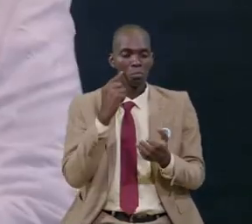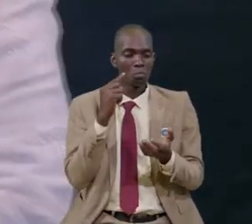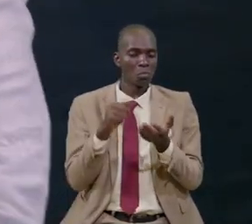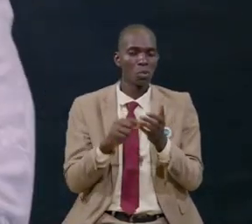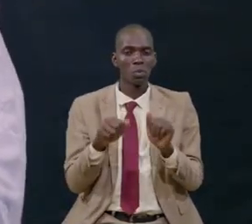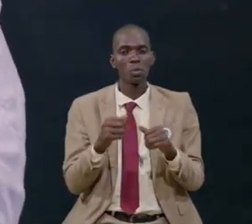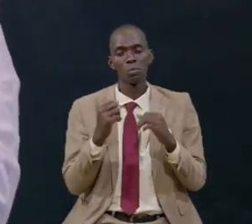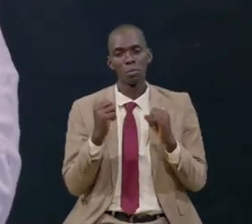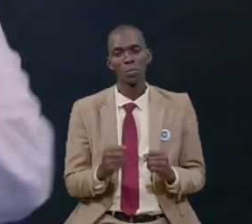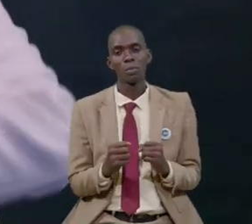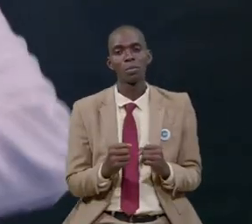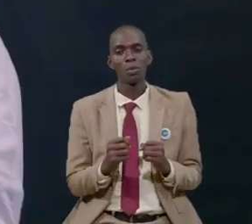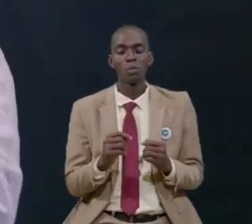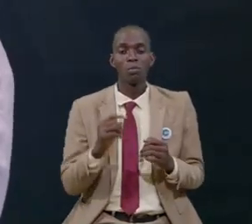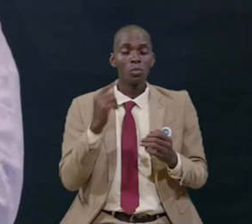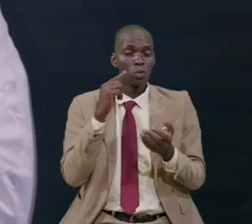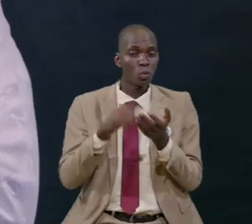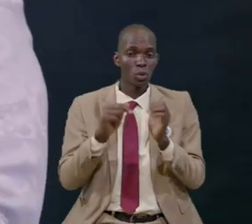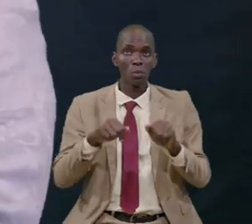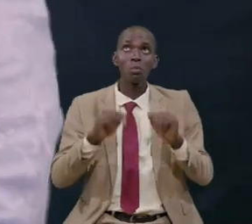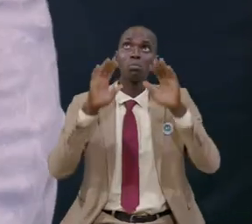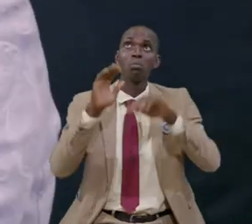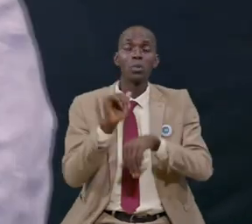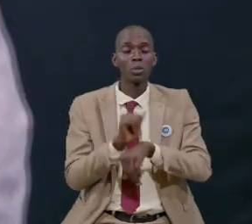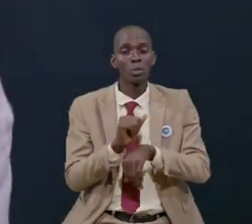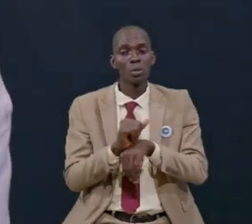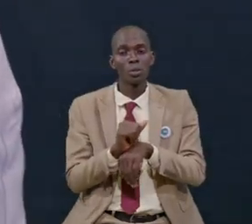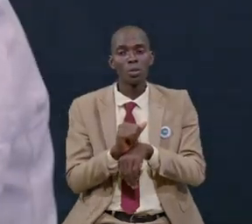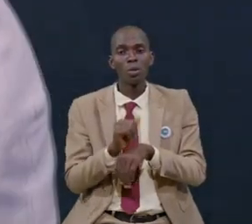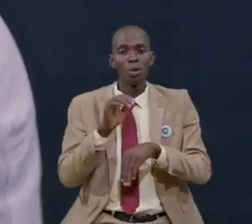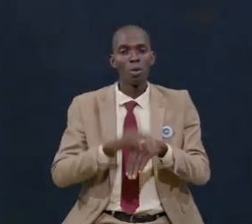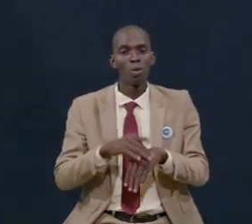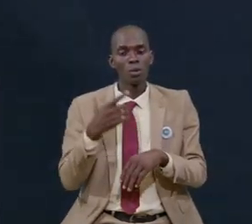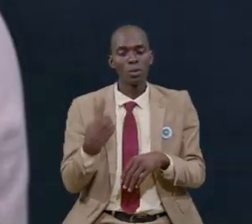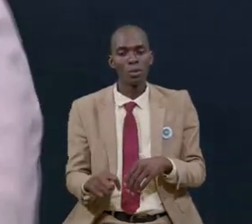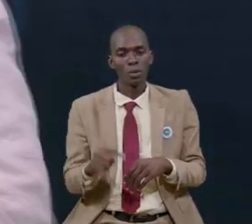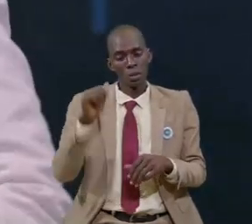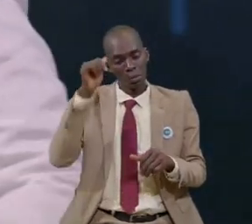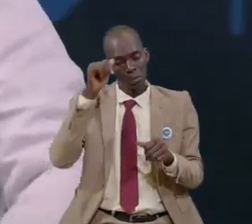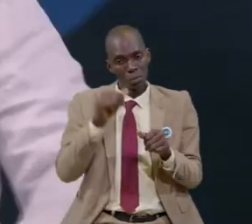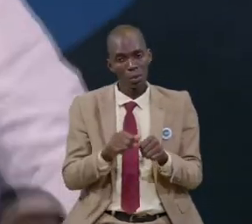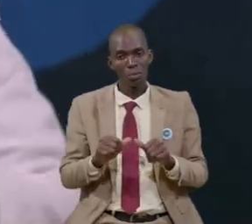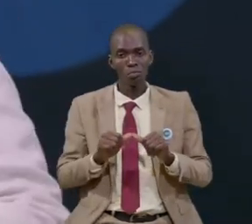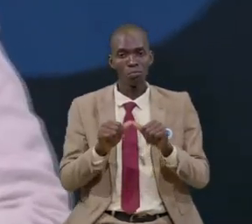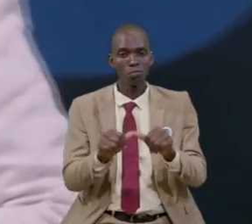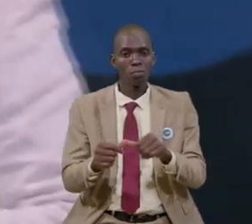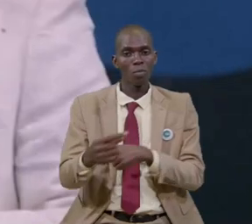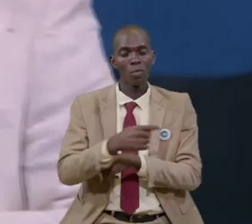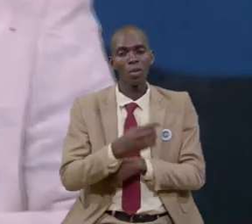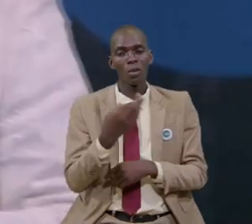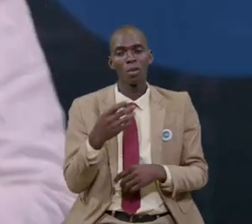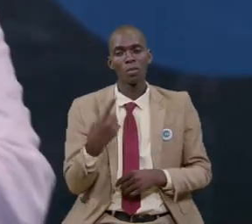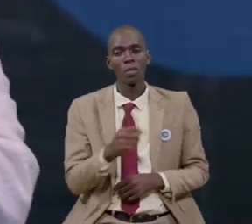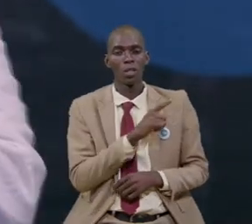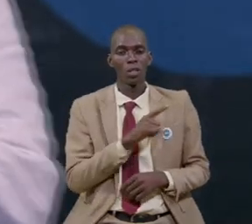notables, les miracles remarquables au jour mémorable de la puissance du Seigneur. Lorsque